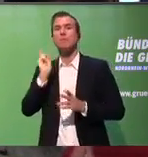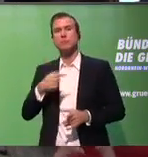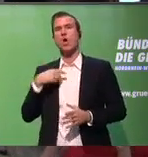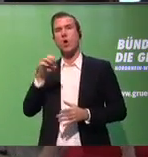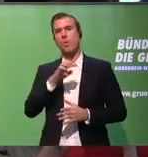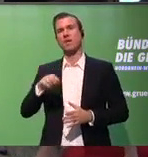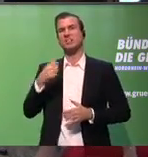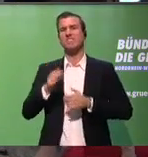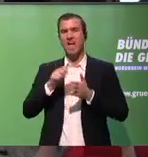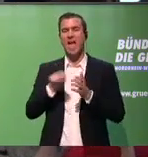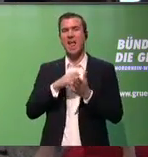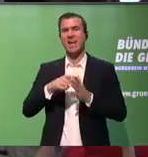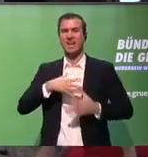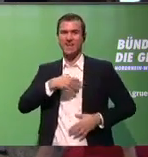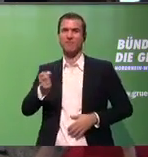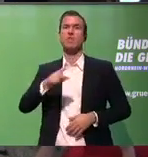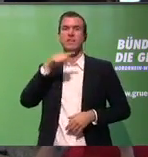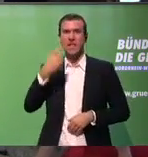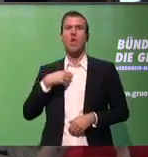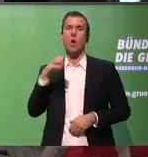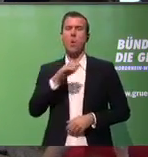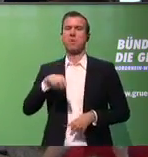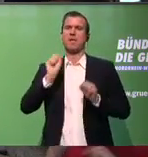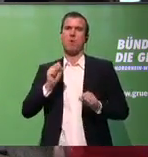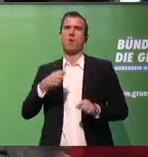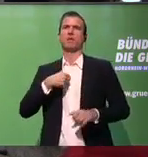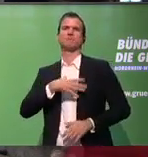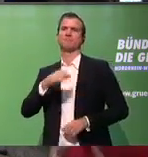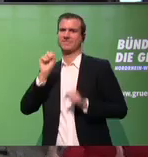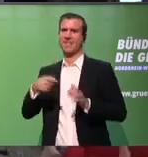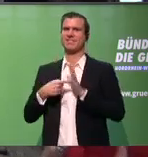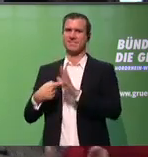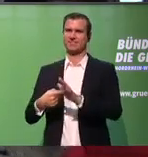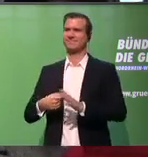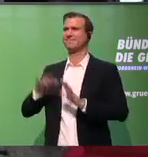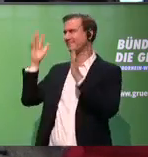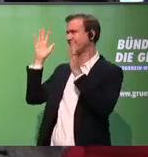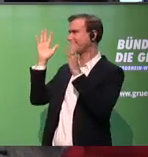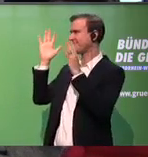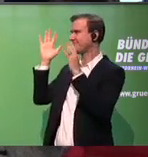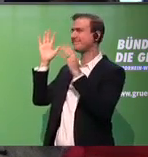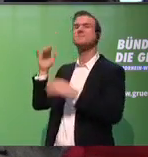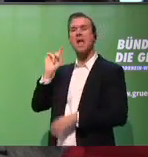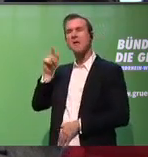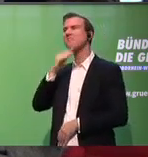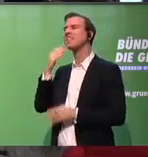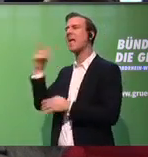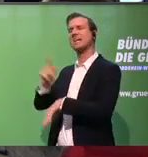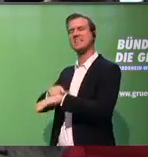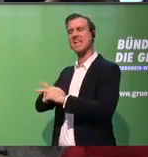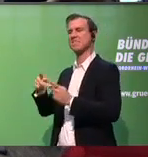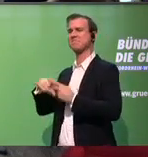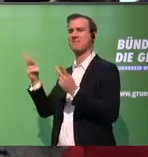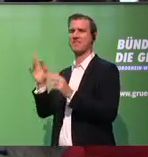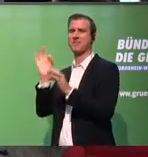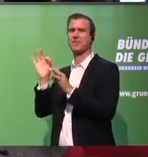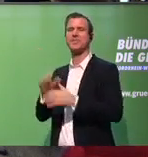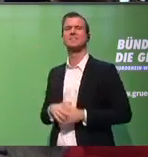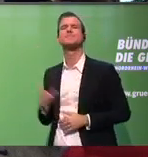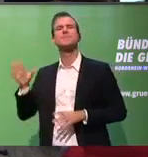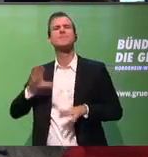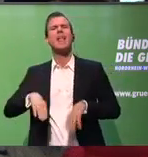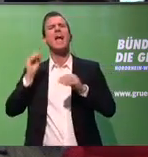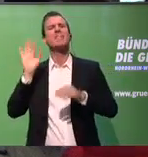gewinnen und die Menschen davon überzeugen, dass Europa möglich ist. Auch sehr professionell in der Zeit. Rebecca, die